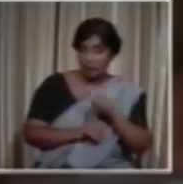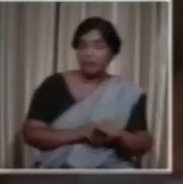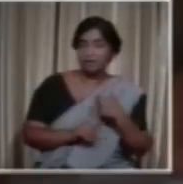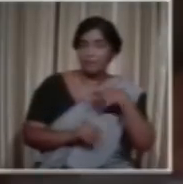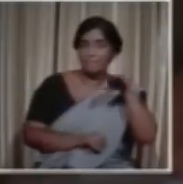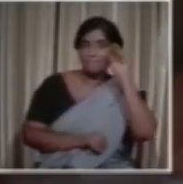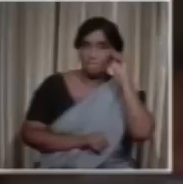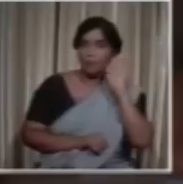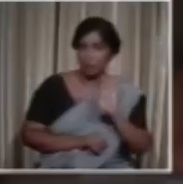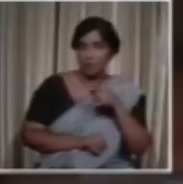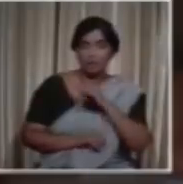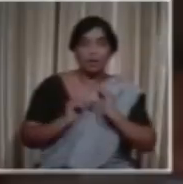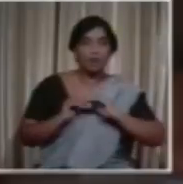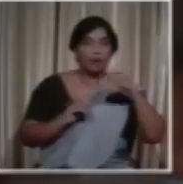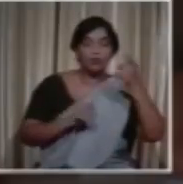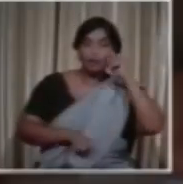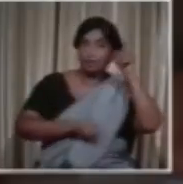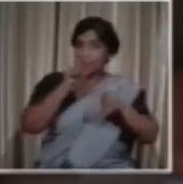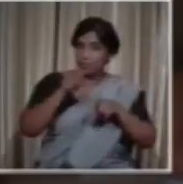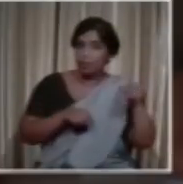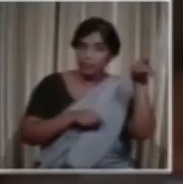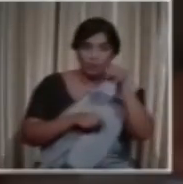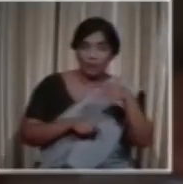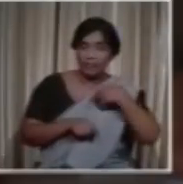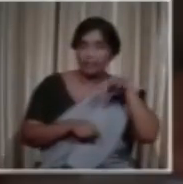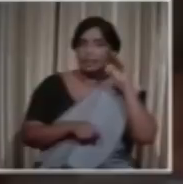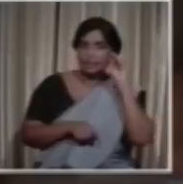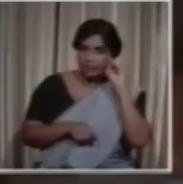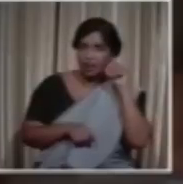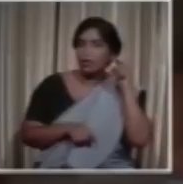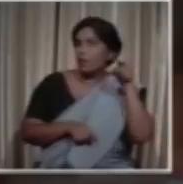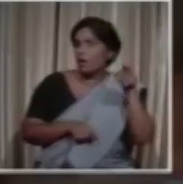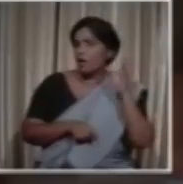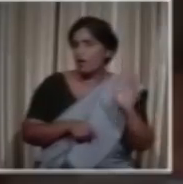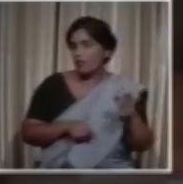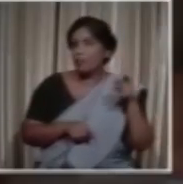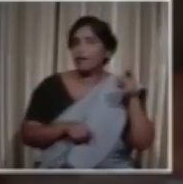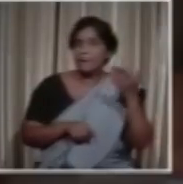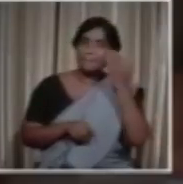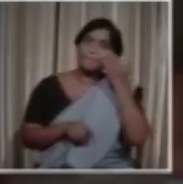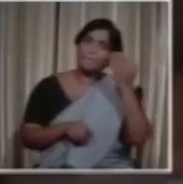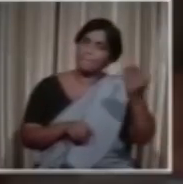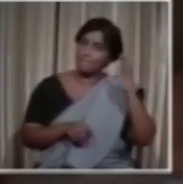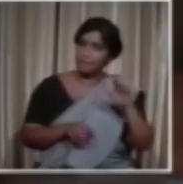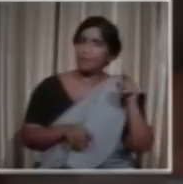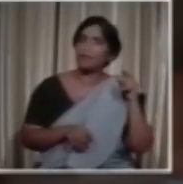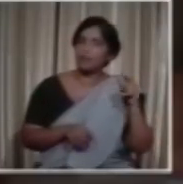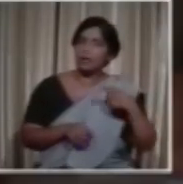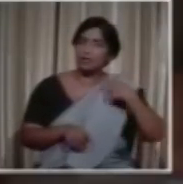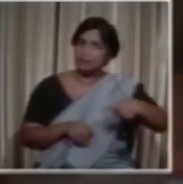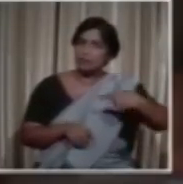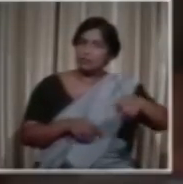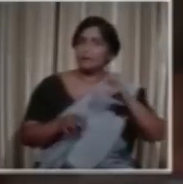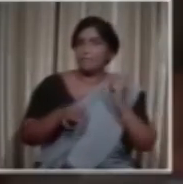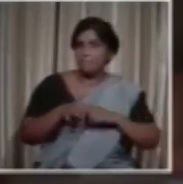පිළිගන්නට එළියේ ඉන්න මිනිස්සුන්ට තේරෙනවා ඔවුන්ට පේනවා ඔවුන්ට දිනපතාම තියෙන